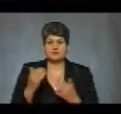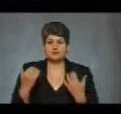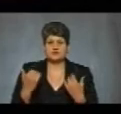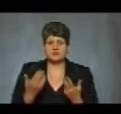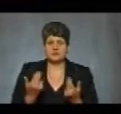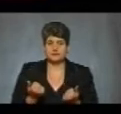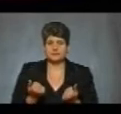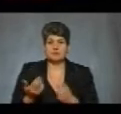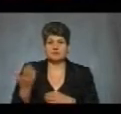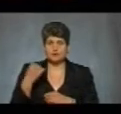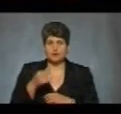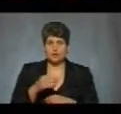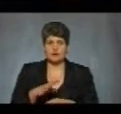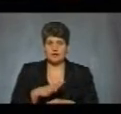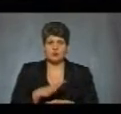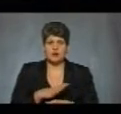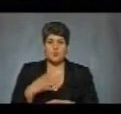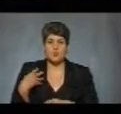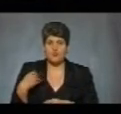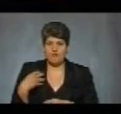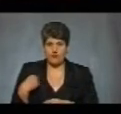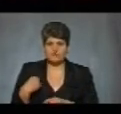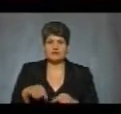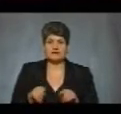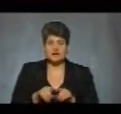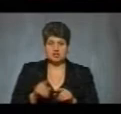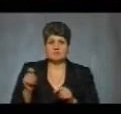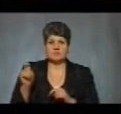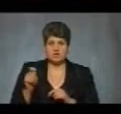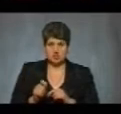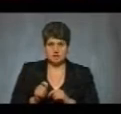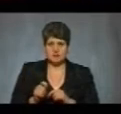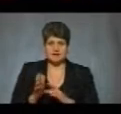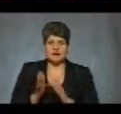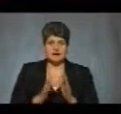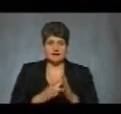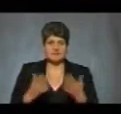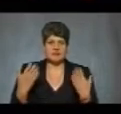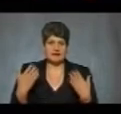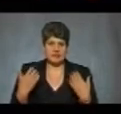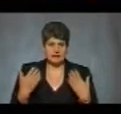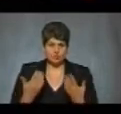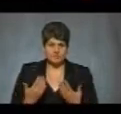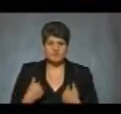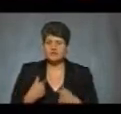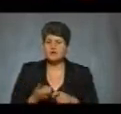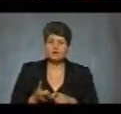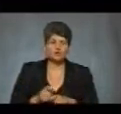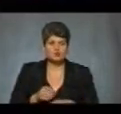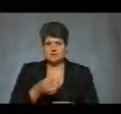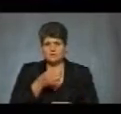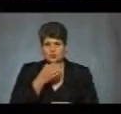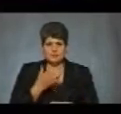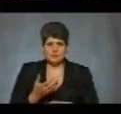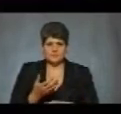відпочивати. Та минулого року я була у Львові, теж приїжджала на різдвяні канікули. Мені дуже сподобалося.